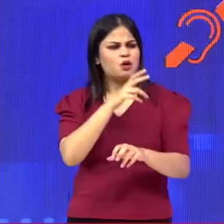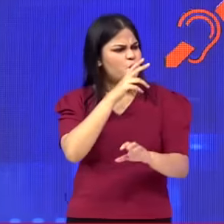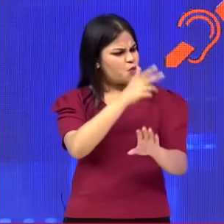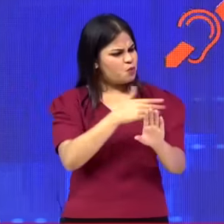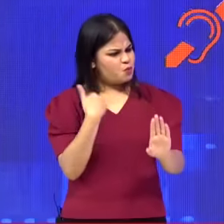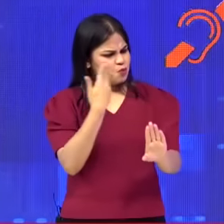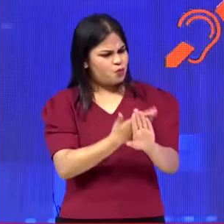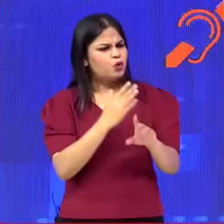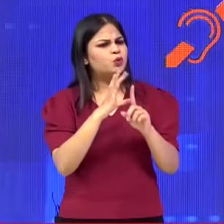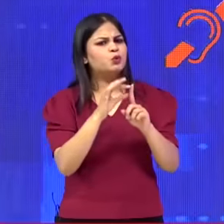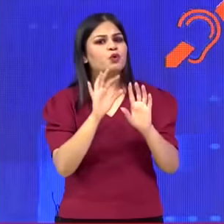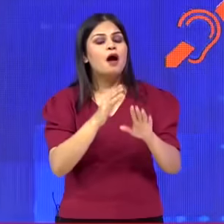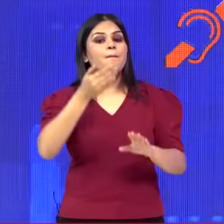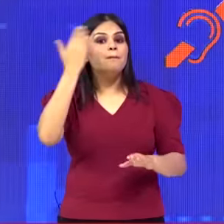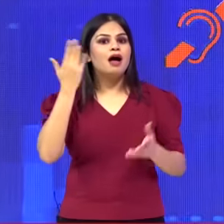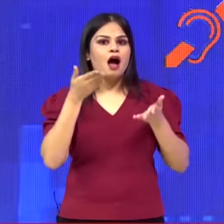पर चलता है, पहले